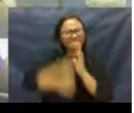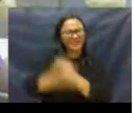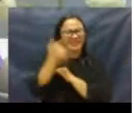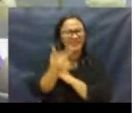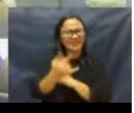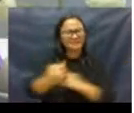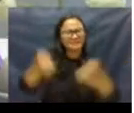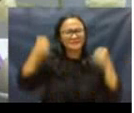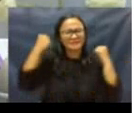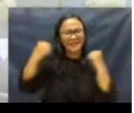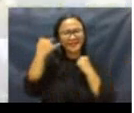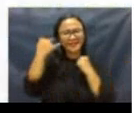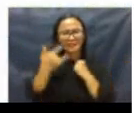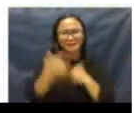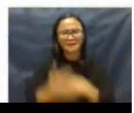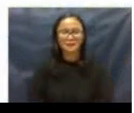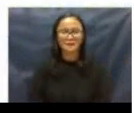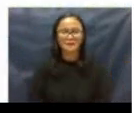semangat.